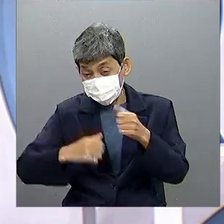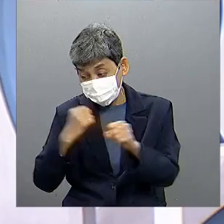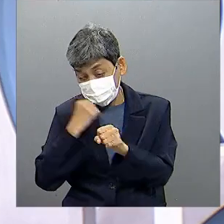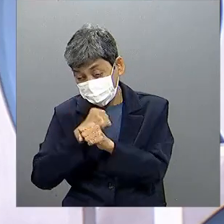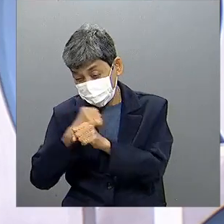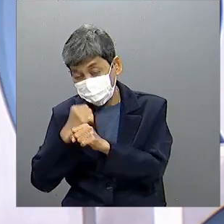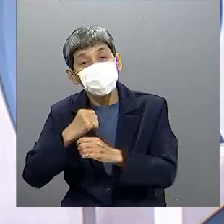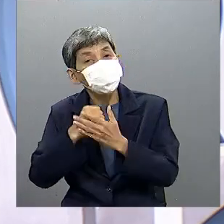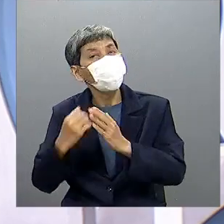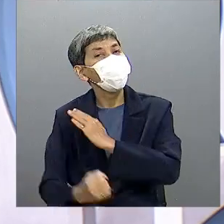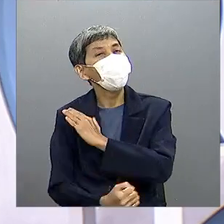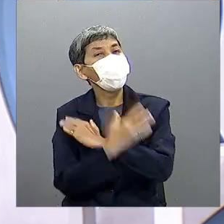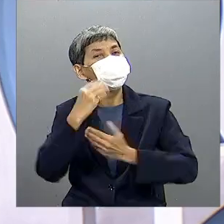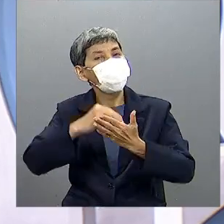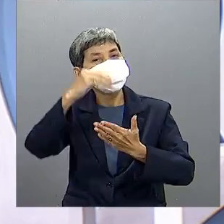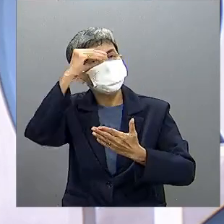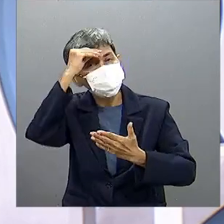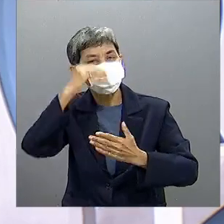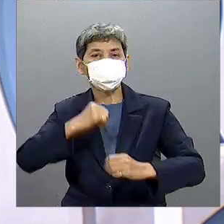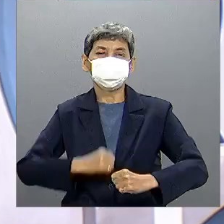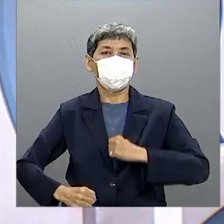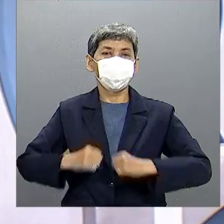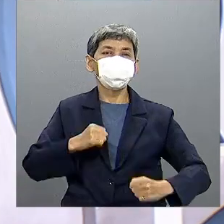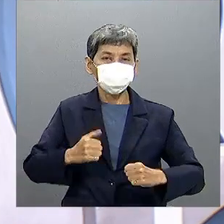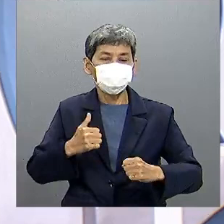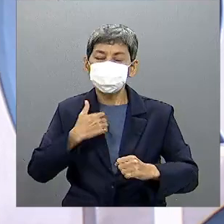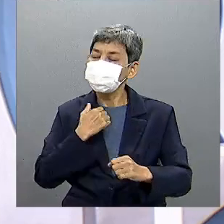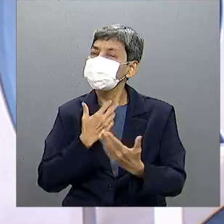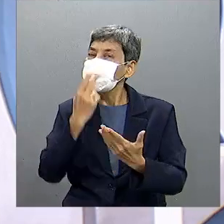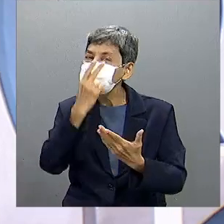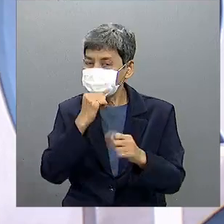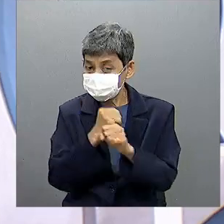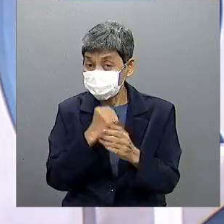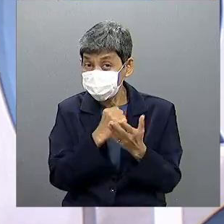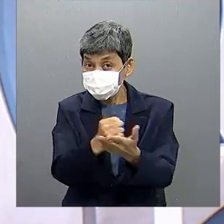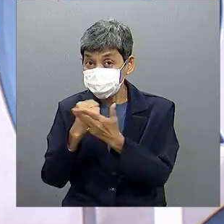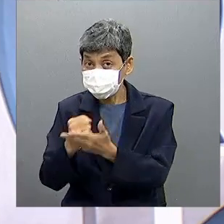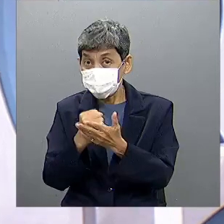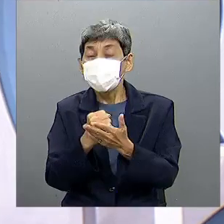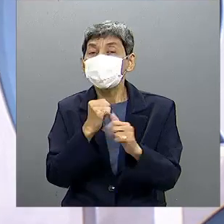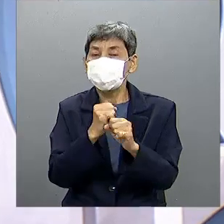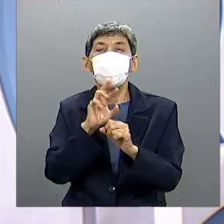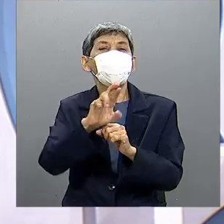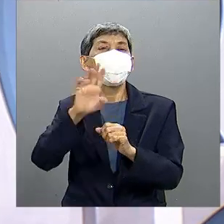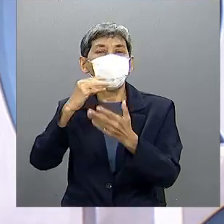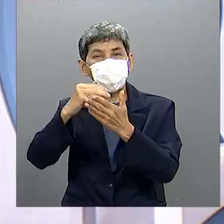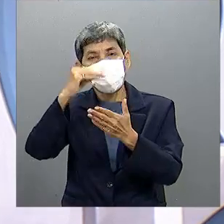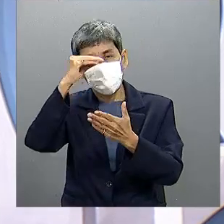สทางการศึกษาให้แก่เยาวชนที่ขาดแคลนที่สำคัญยังสามารถช่วยลดช่องว่างของระบบการศึกษาในประเทศ